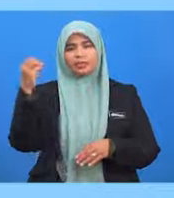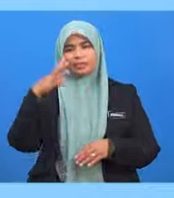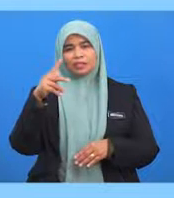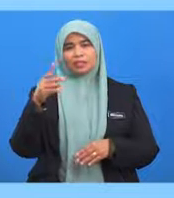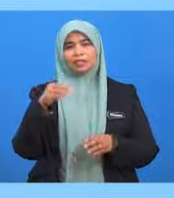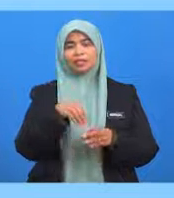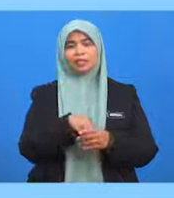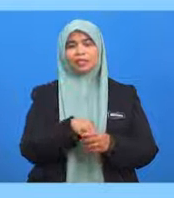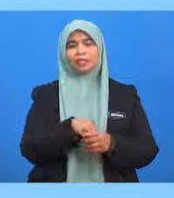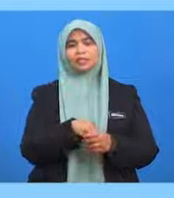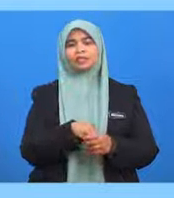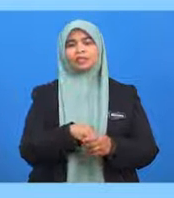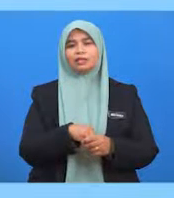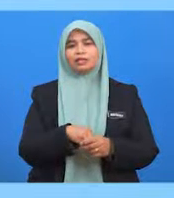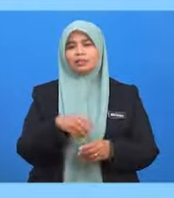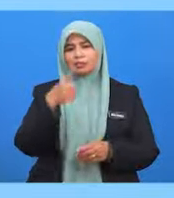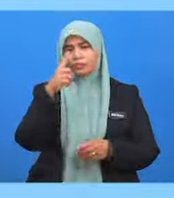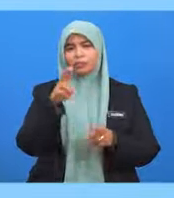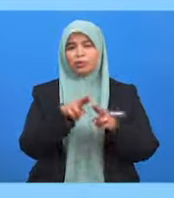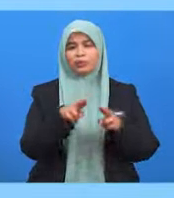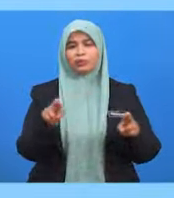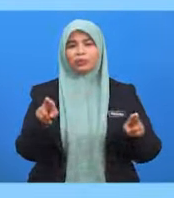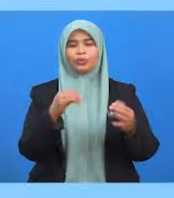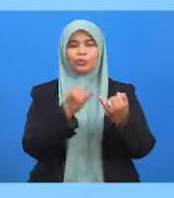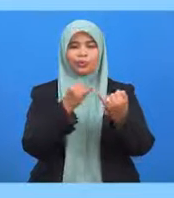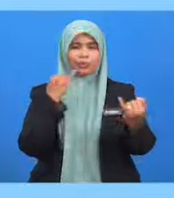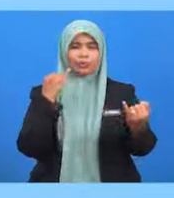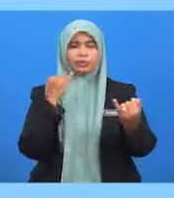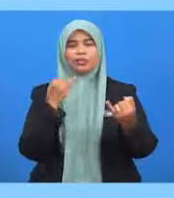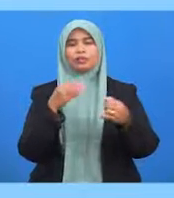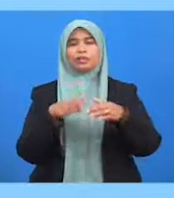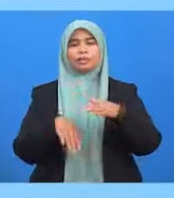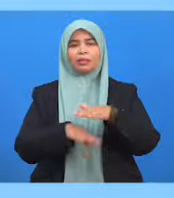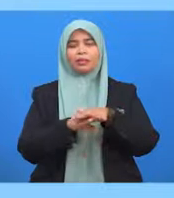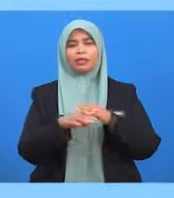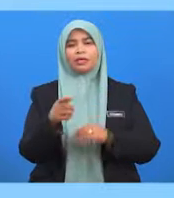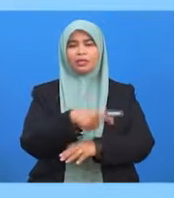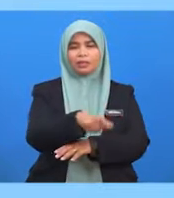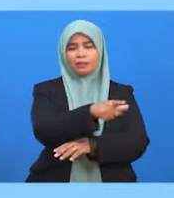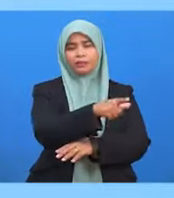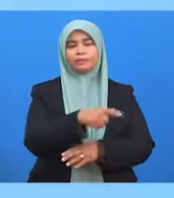dipancarkan dan dipantulkan untuk mengukur jarak bawah laut.